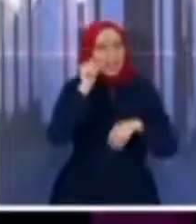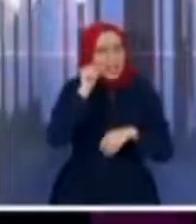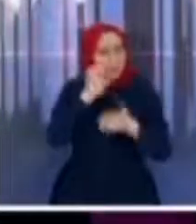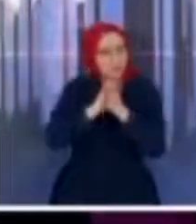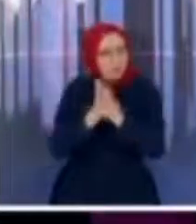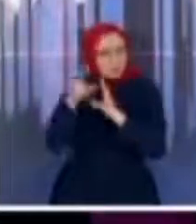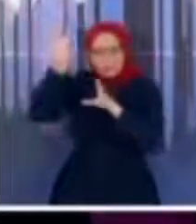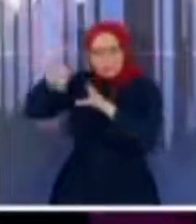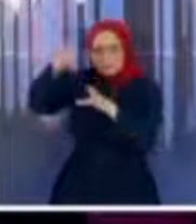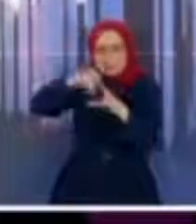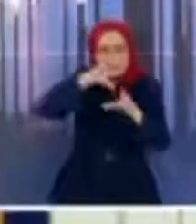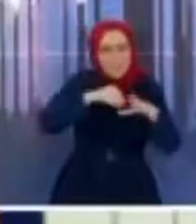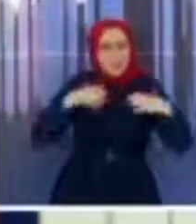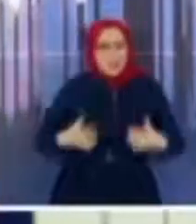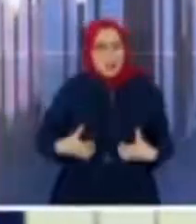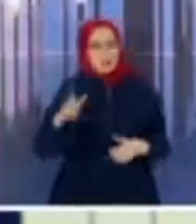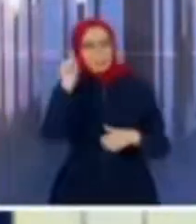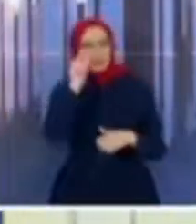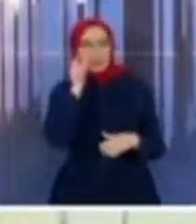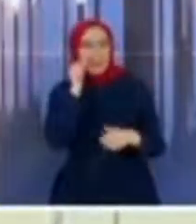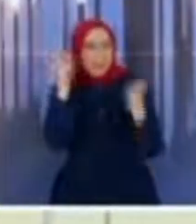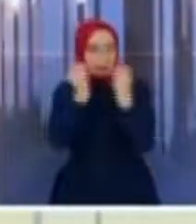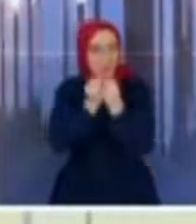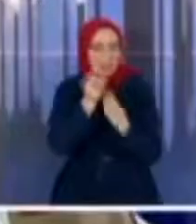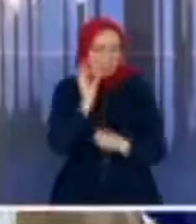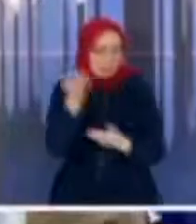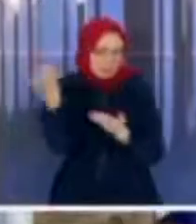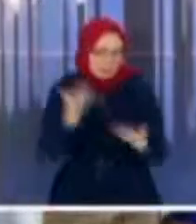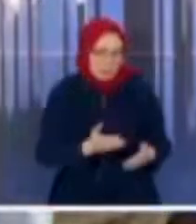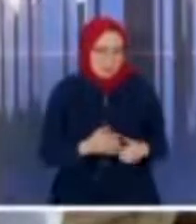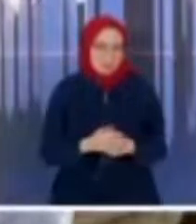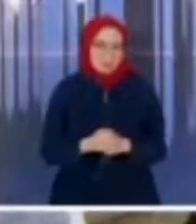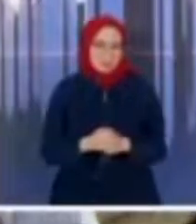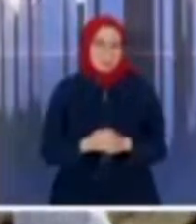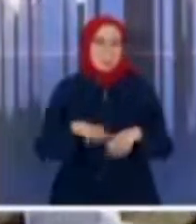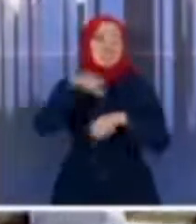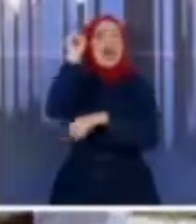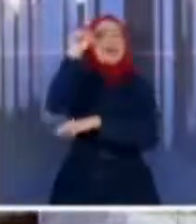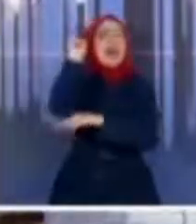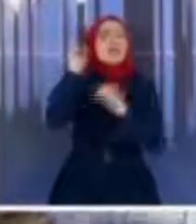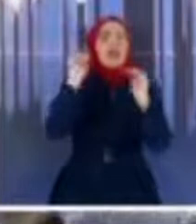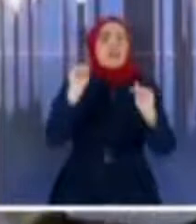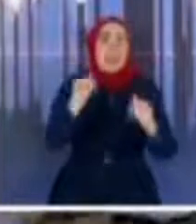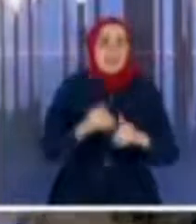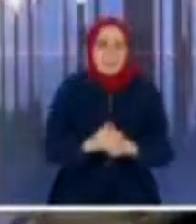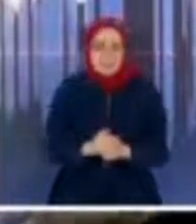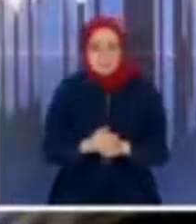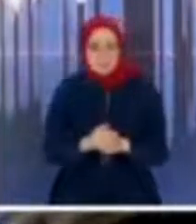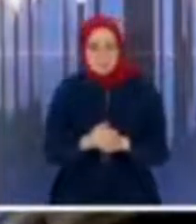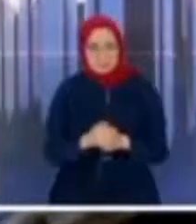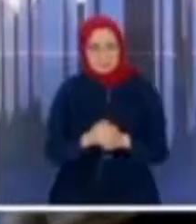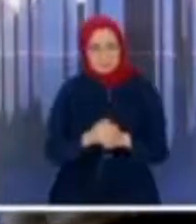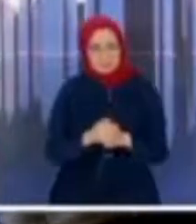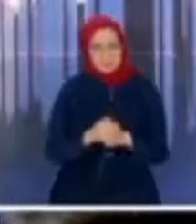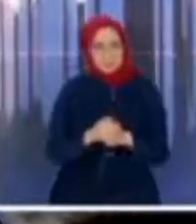كلها عضو فيها شريك استراتيجي معنا. يعطيك الصحة مبروكة يعني السمح. في الربح خارج من الخسارة مبروكة. شفت معناها يلسوفي باش دان باساج